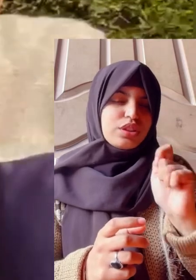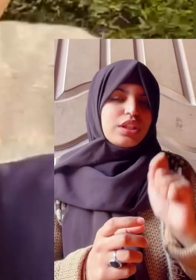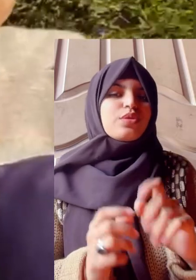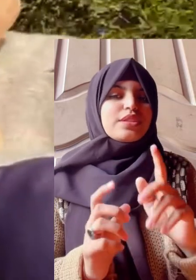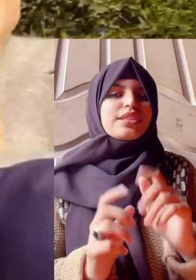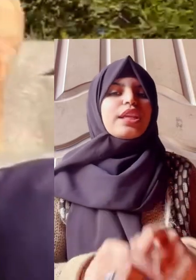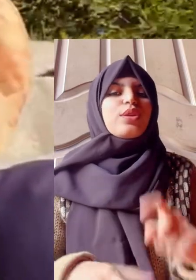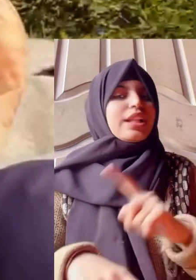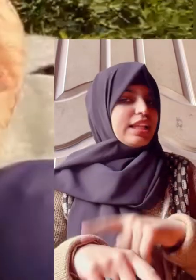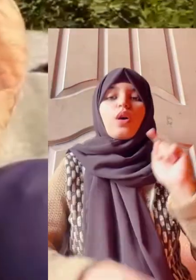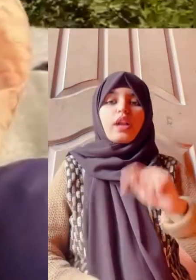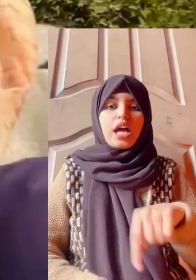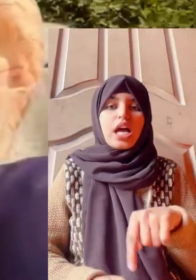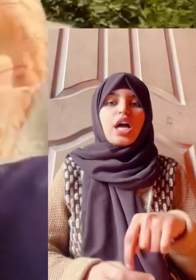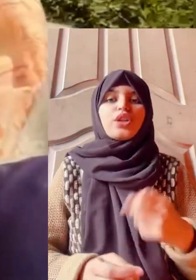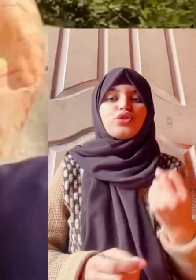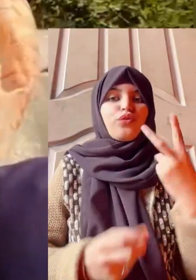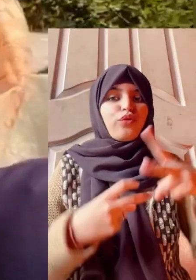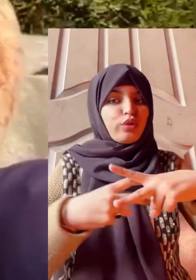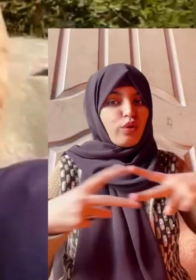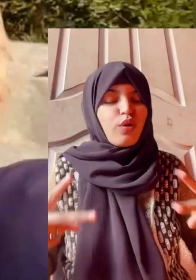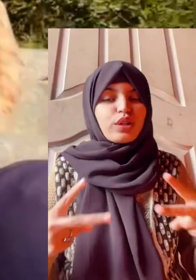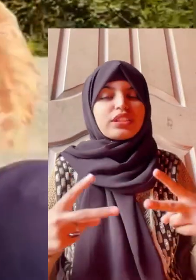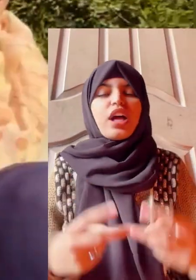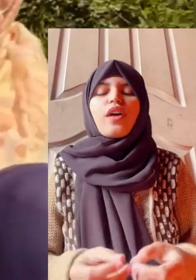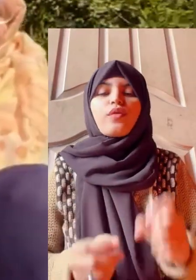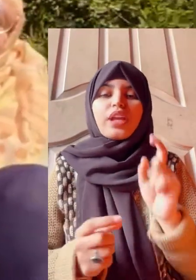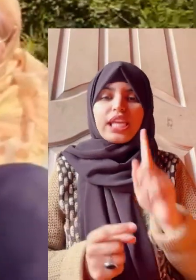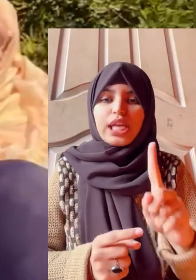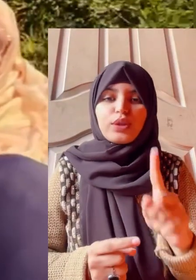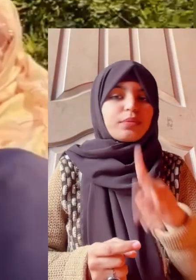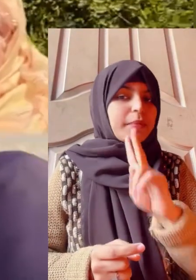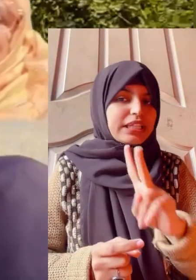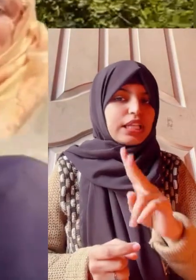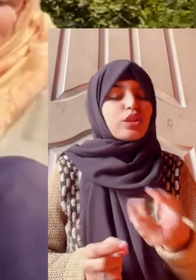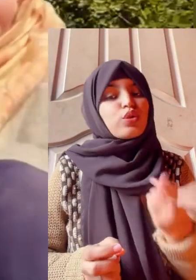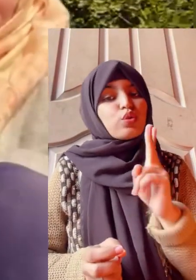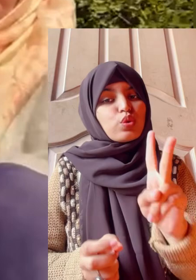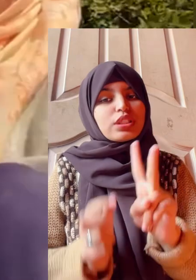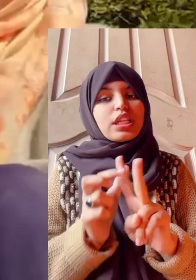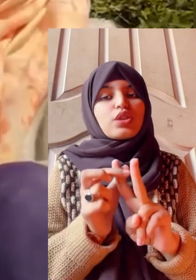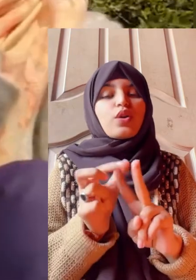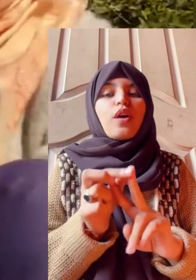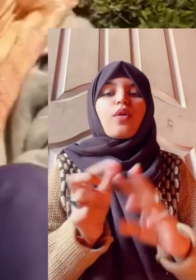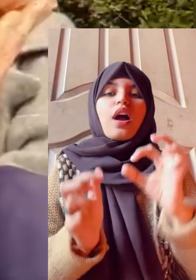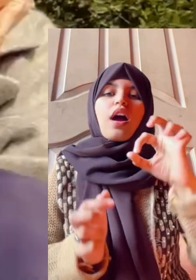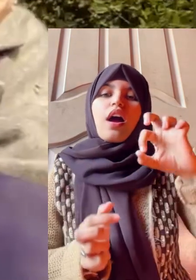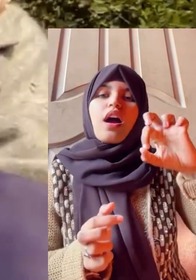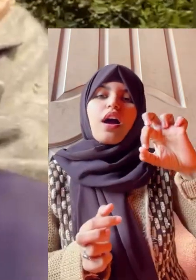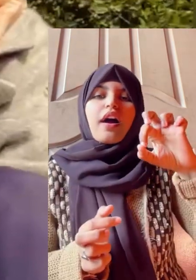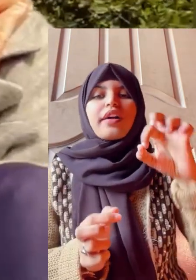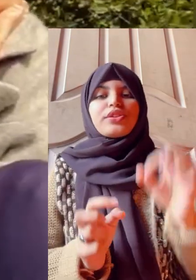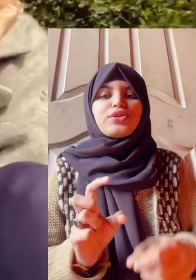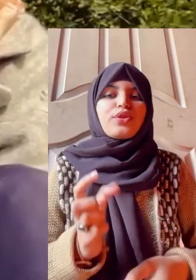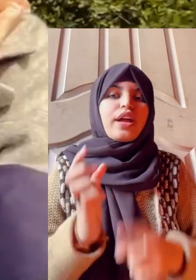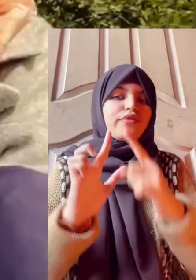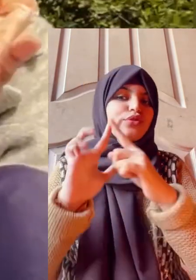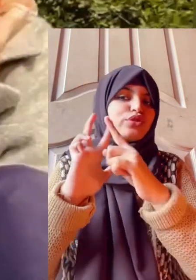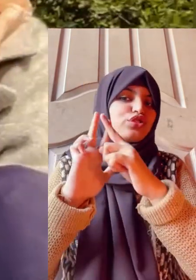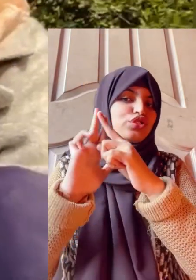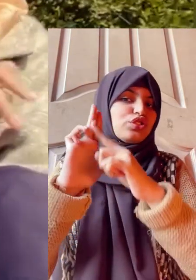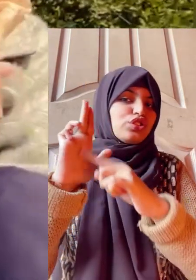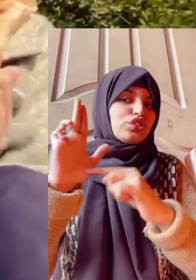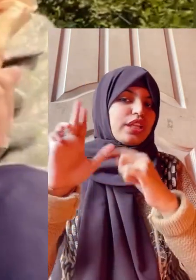हमारा नया व्लॉग है इस हवाले से है कि हमारी आज 8 जनवरी है, तो आज के दिन हम मिली